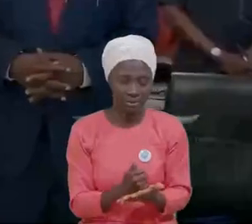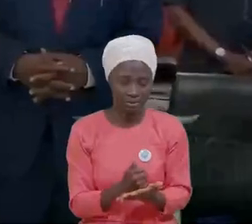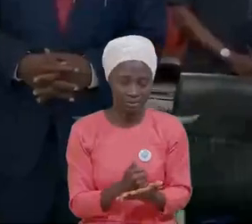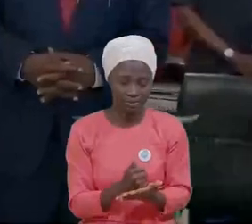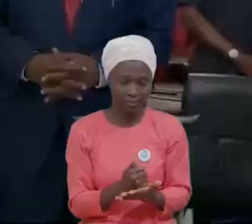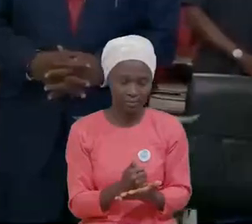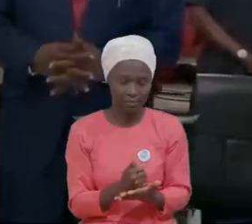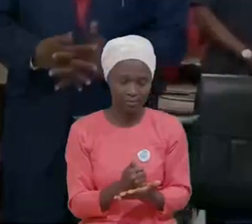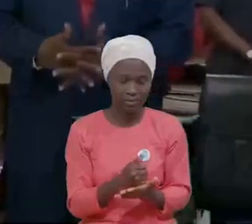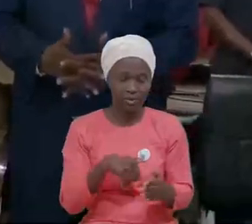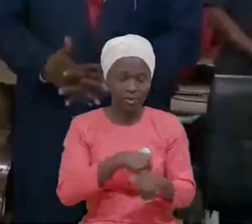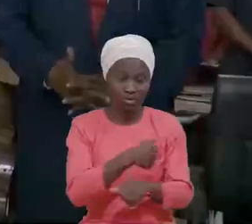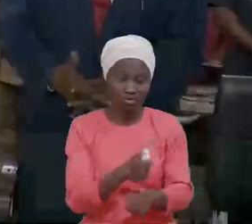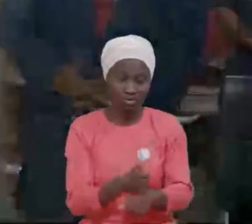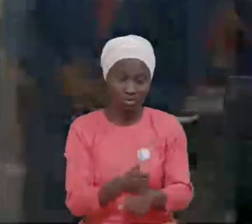Jésus.